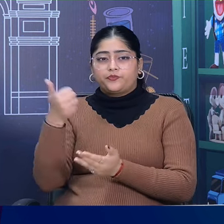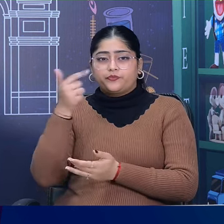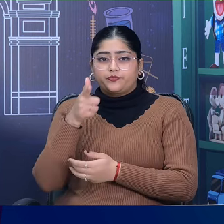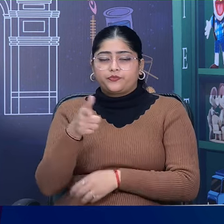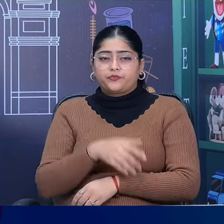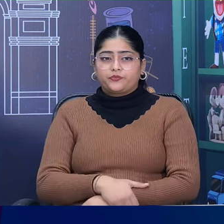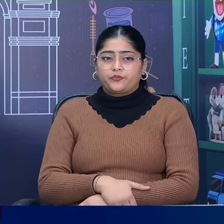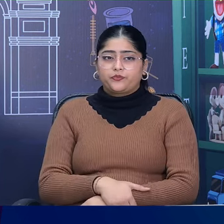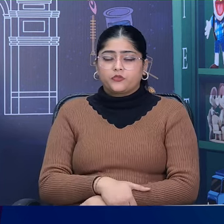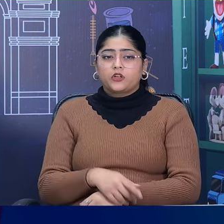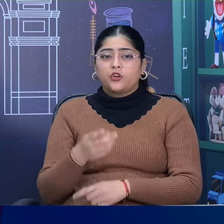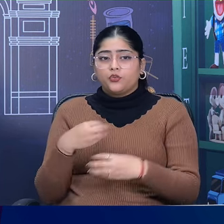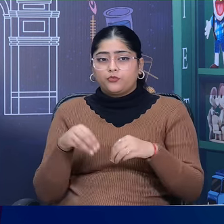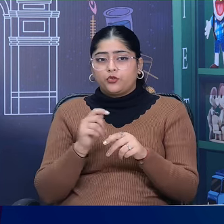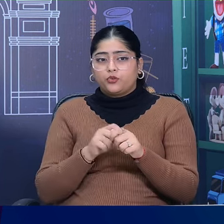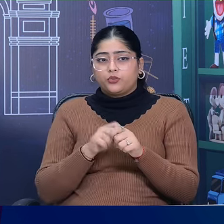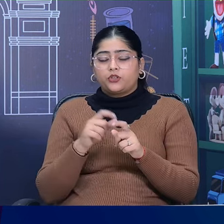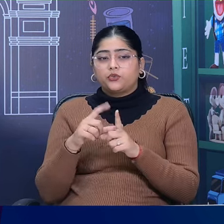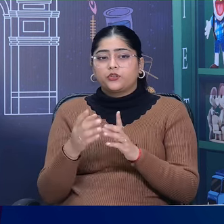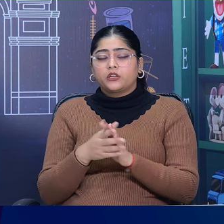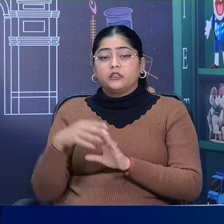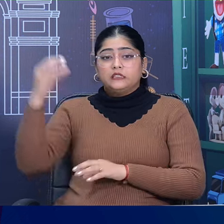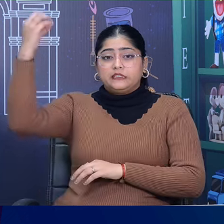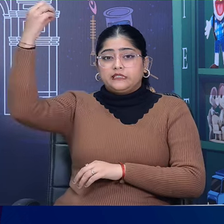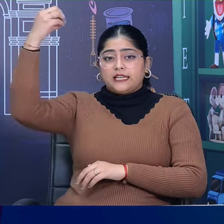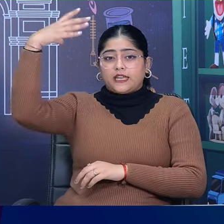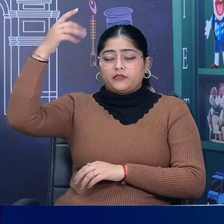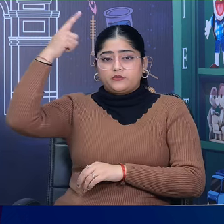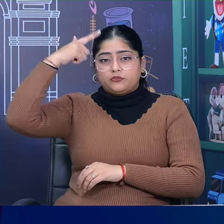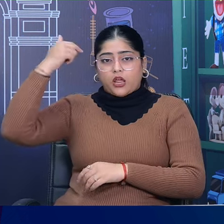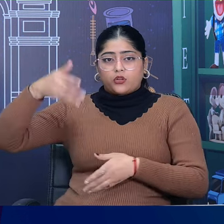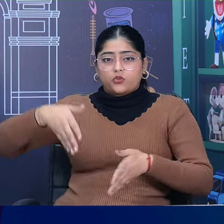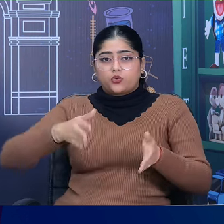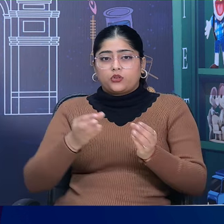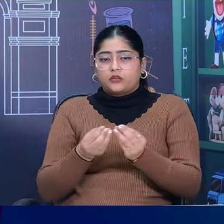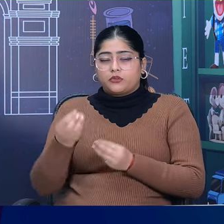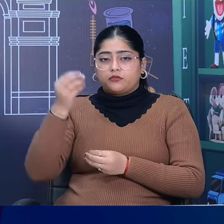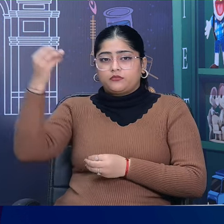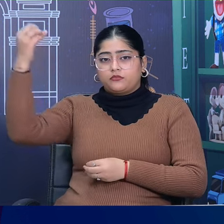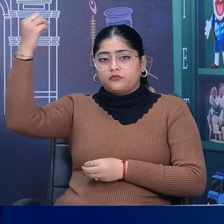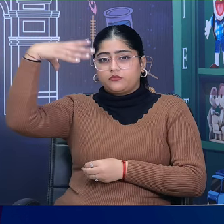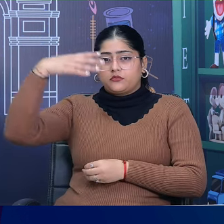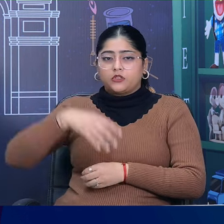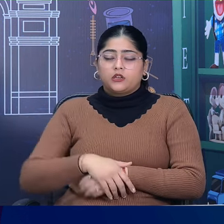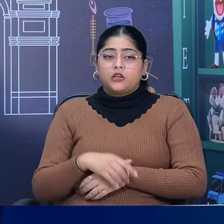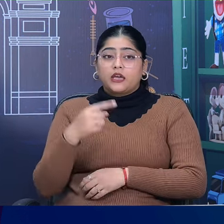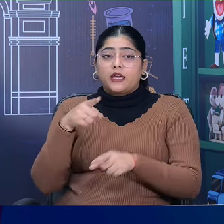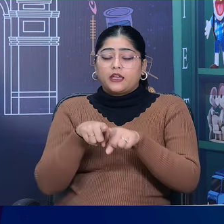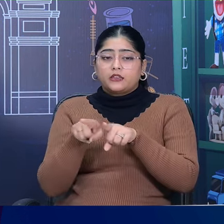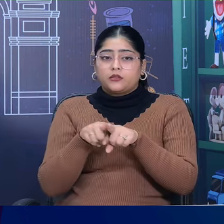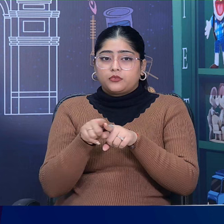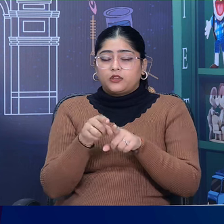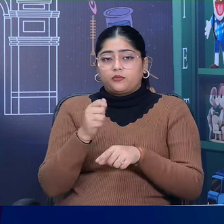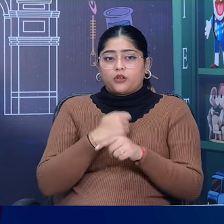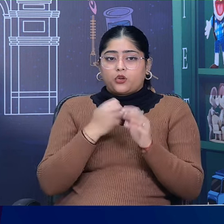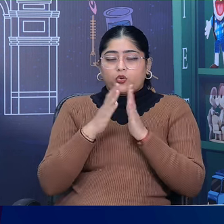करती है उसमें लाइटनिंग ऑन द रोड्स जैसे गांव में अगर लाइट लगानी है अब देखिए मेरे घर का काम है तो मैं करूंगा आपके घर का काम है